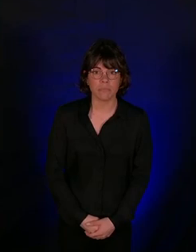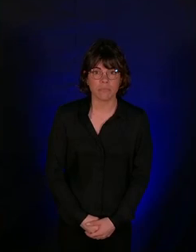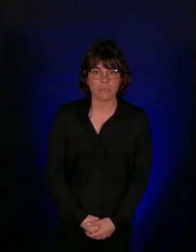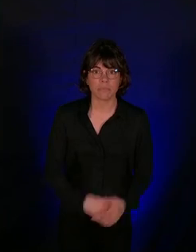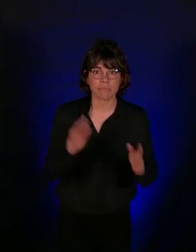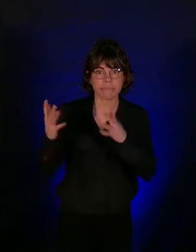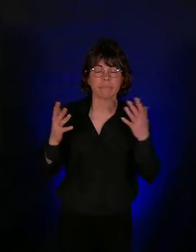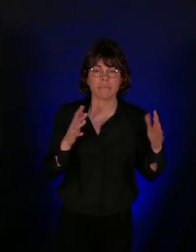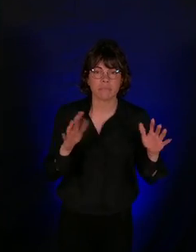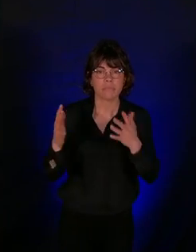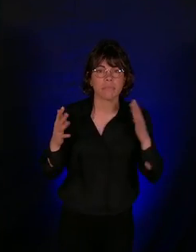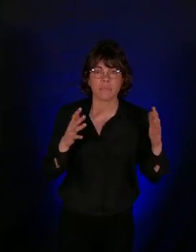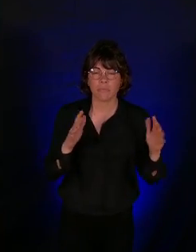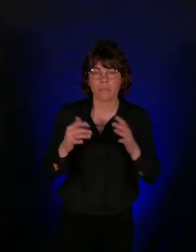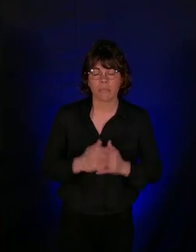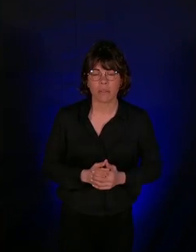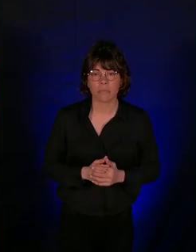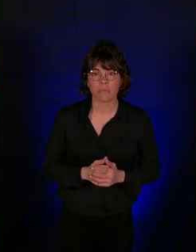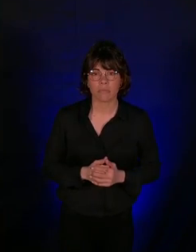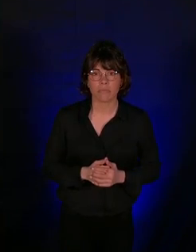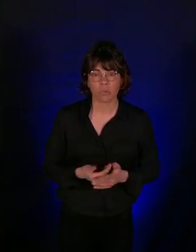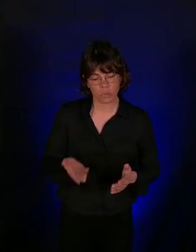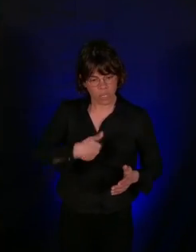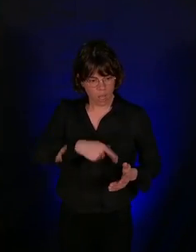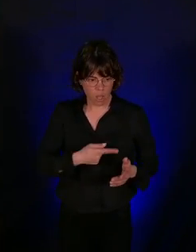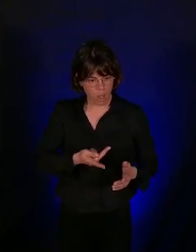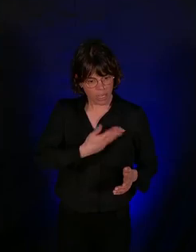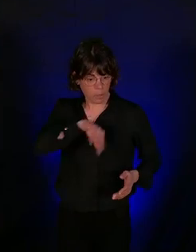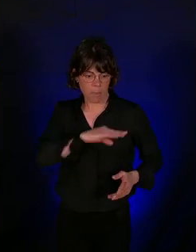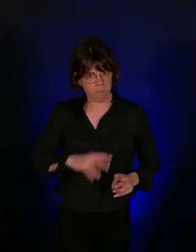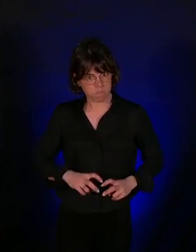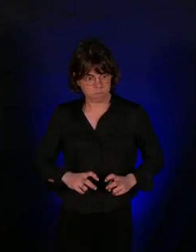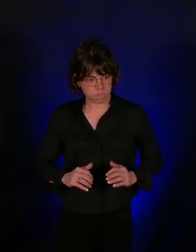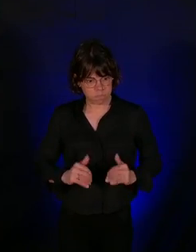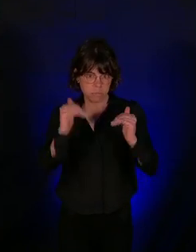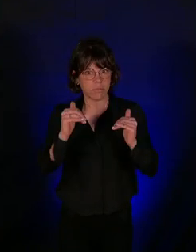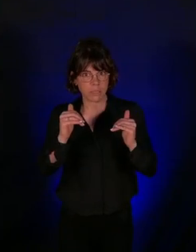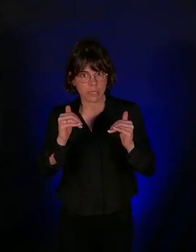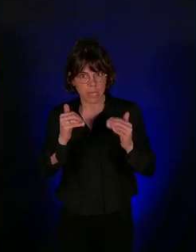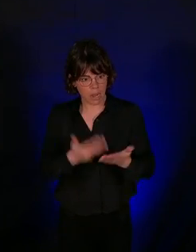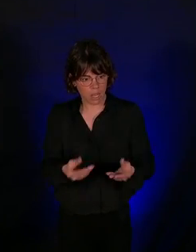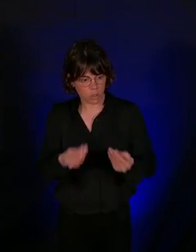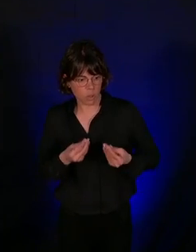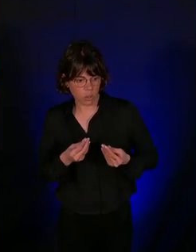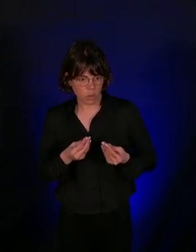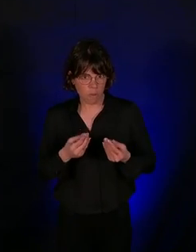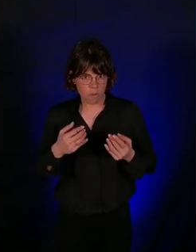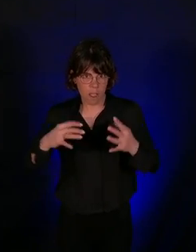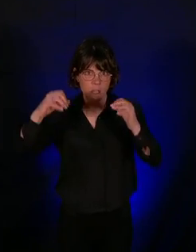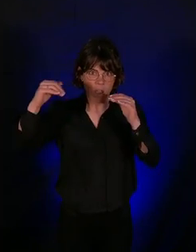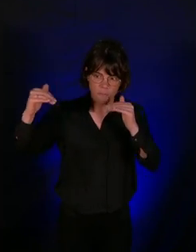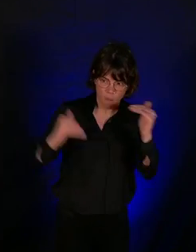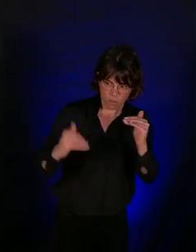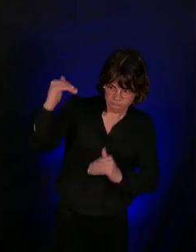Arco ceci nous donne de plus de responsabilité et participe concrètement à améliorer notre rapport de